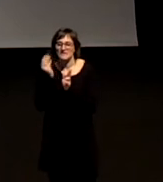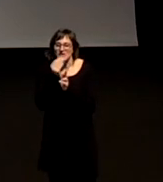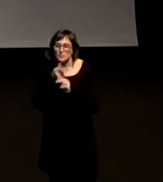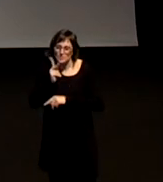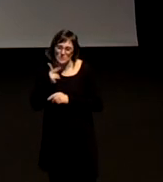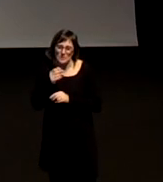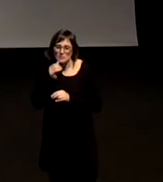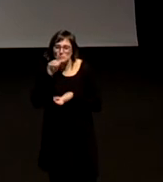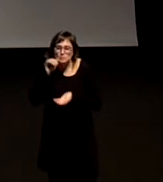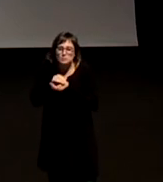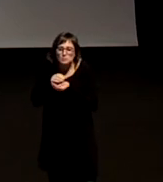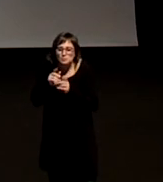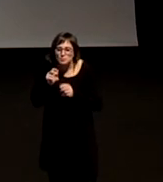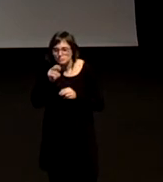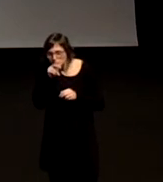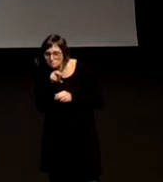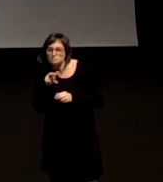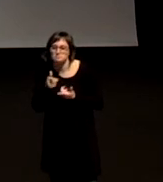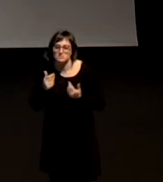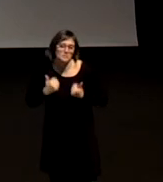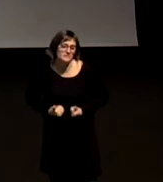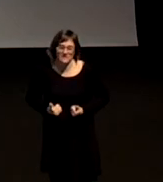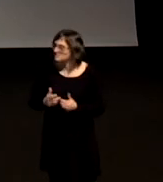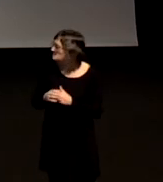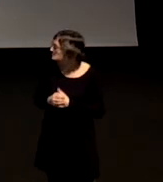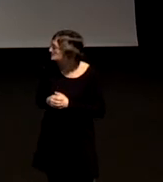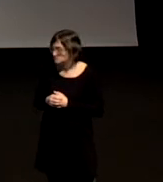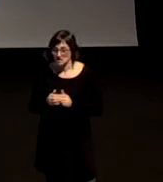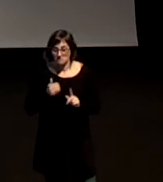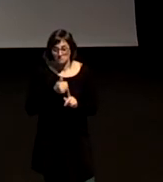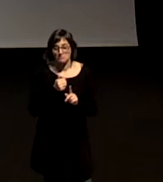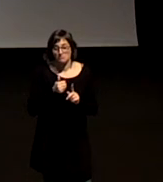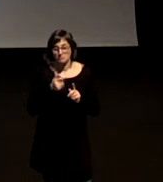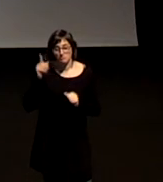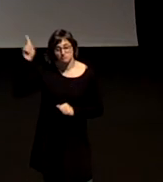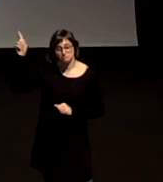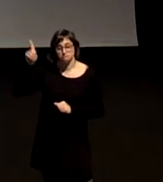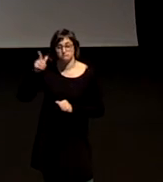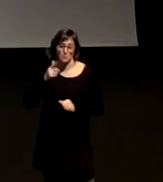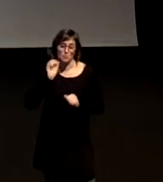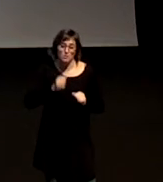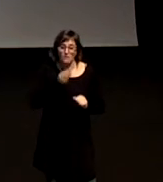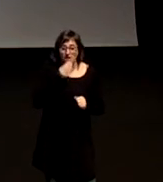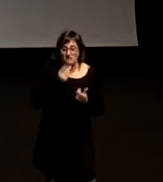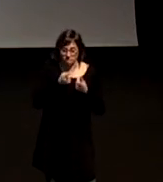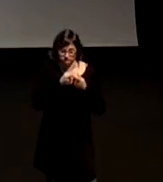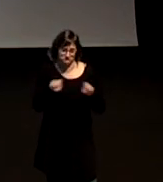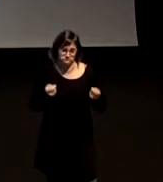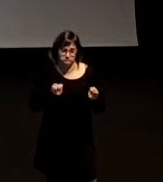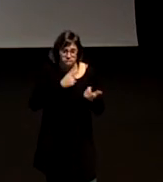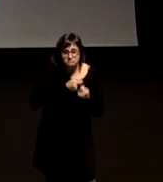donc voilà donc à la chasse de varier ça ça son